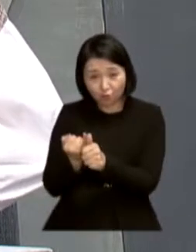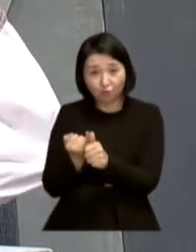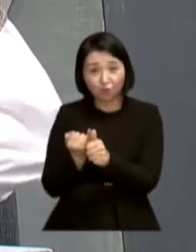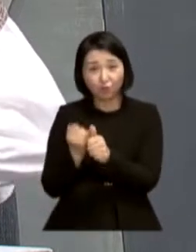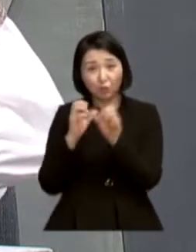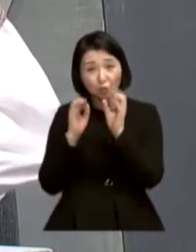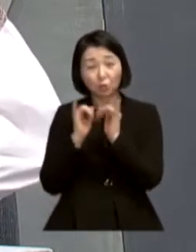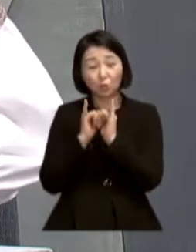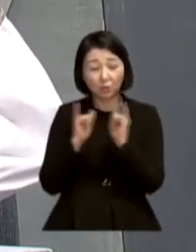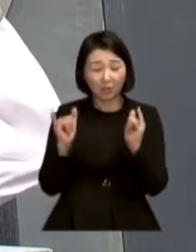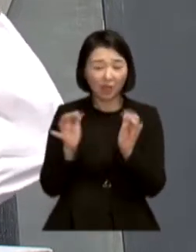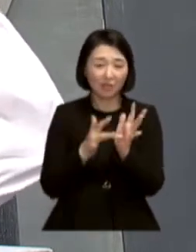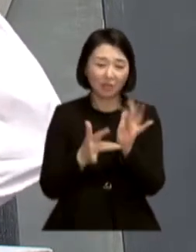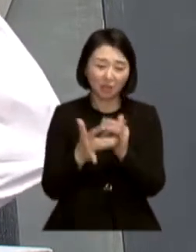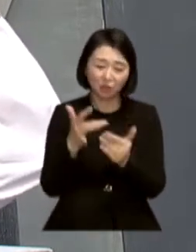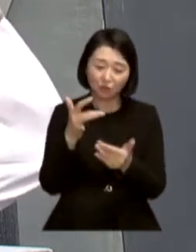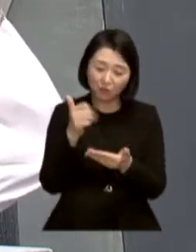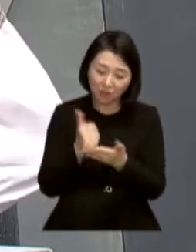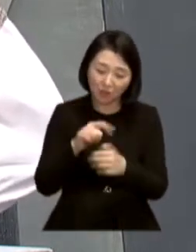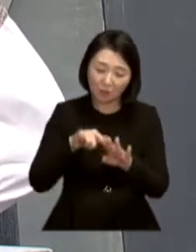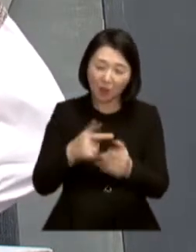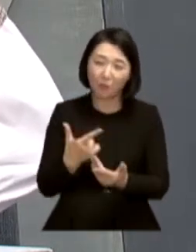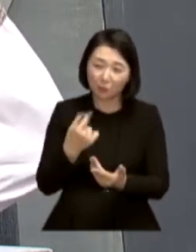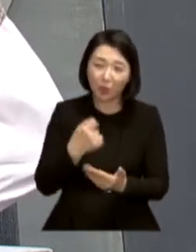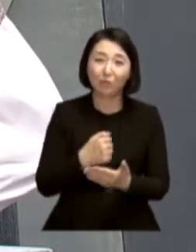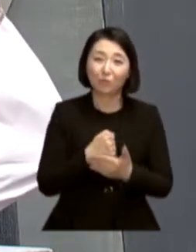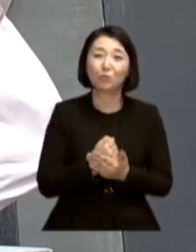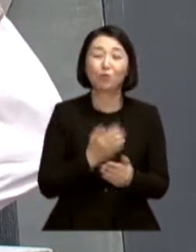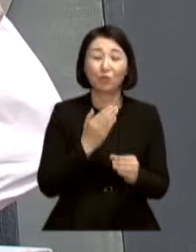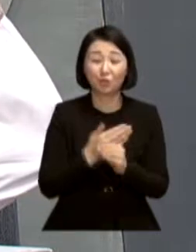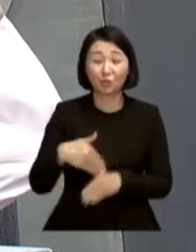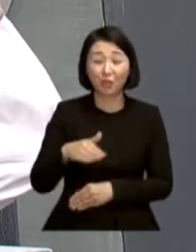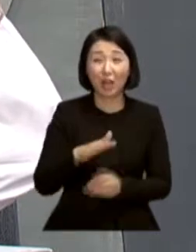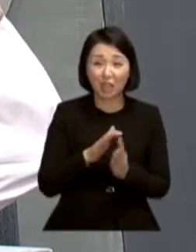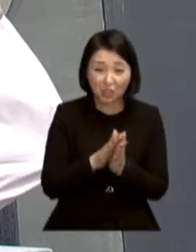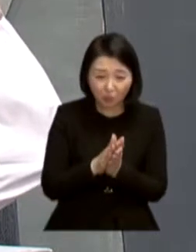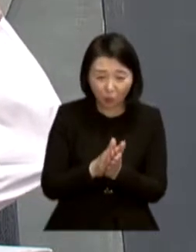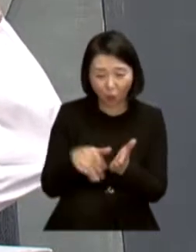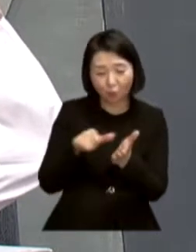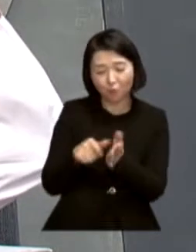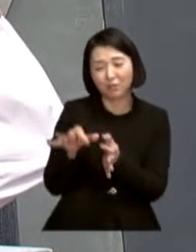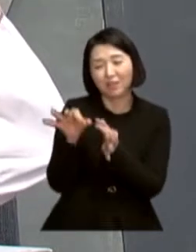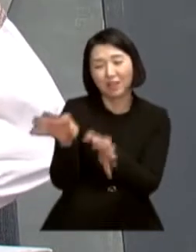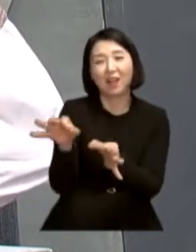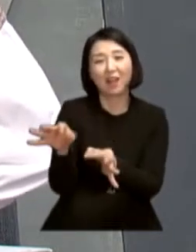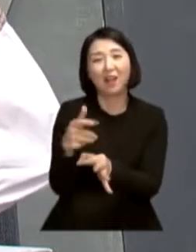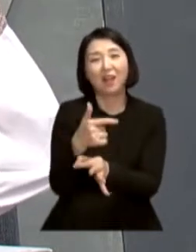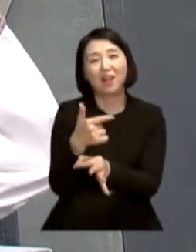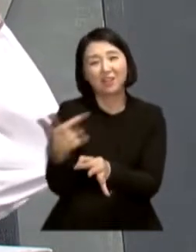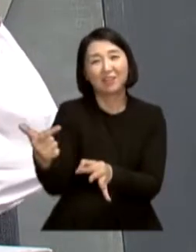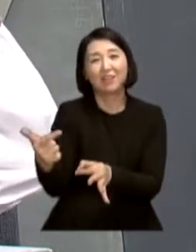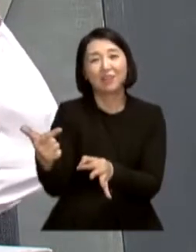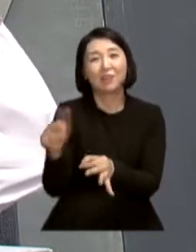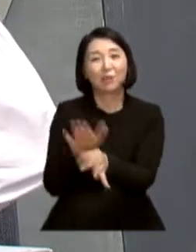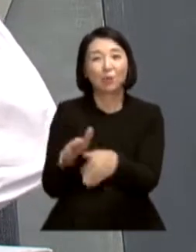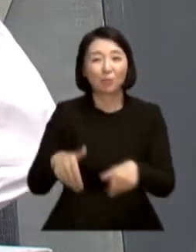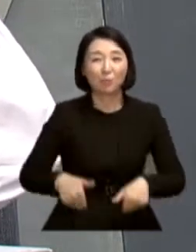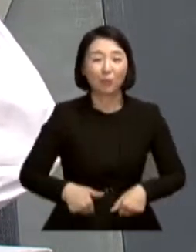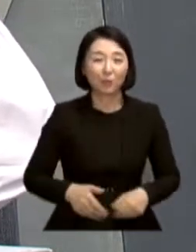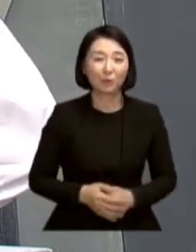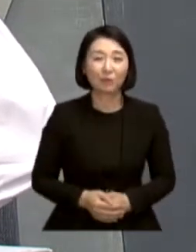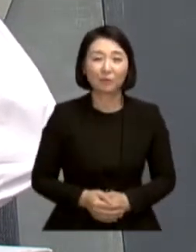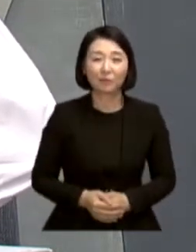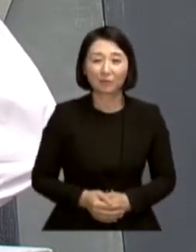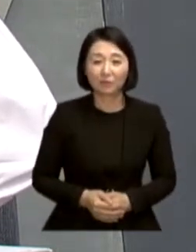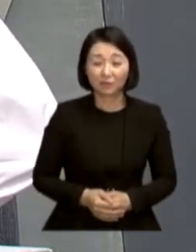이곳을 예수님의 마음으로 품고 계십니다. 저희가 기도와 물질로 정말 큰 힘이 되드려야겠습니다. 네.